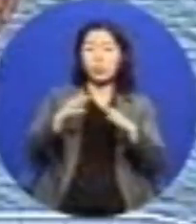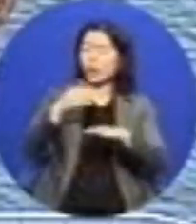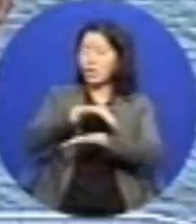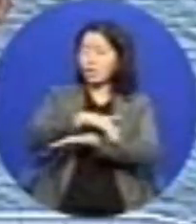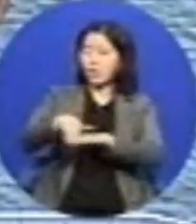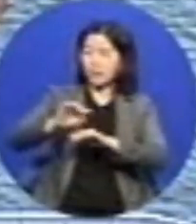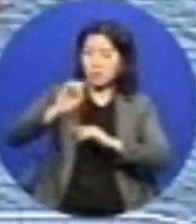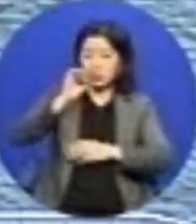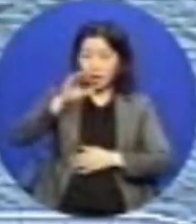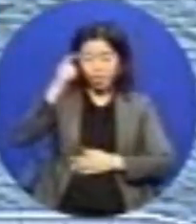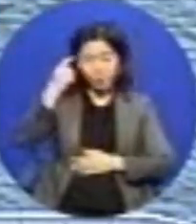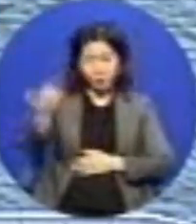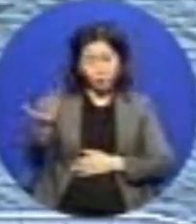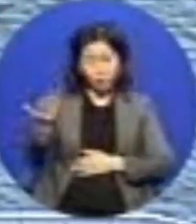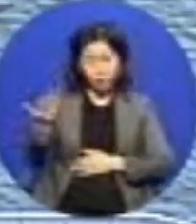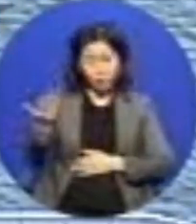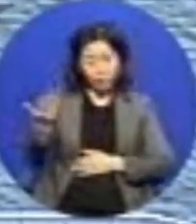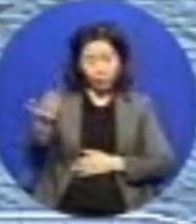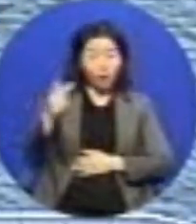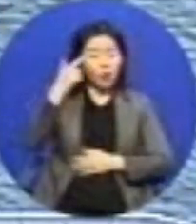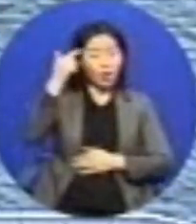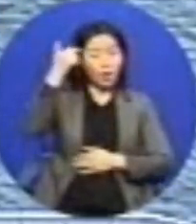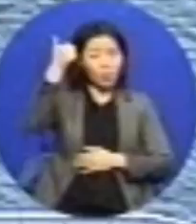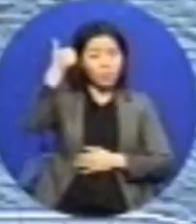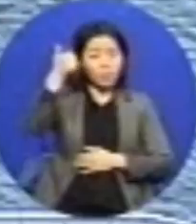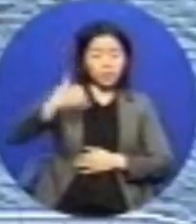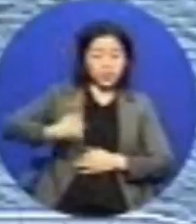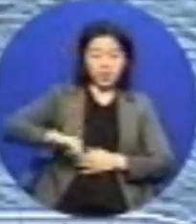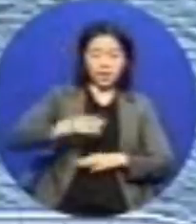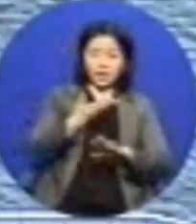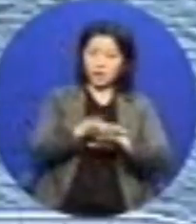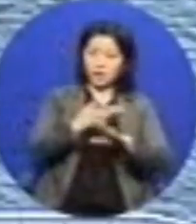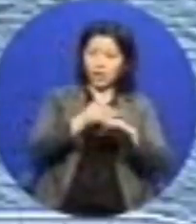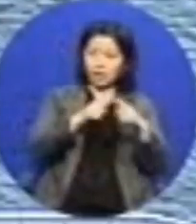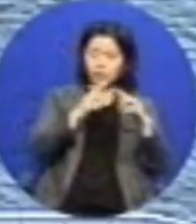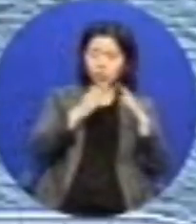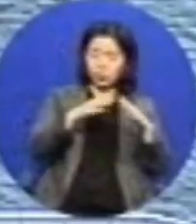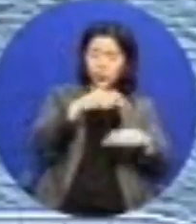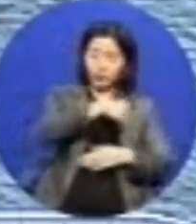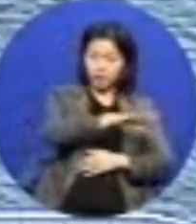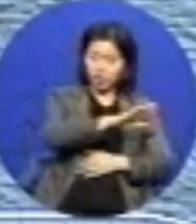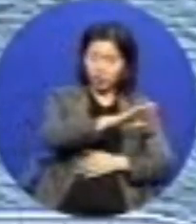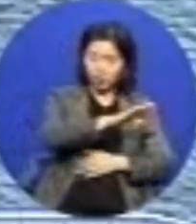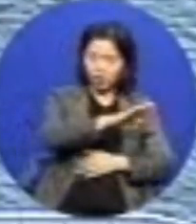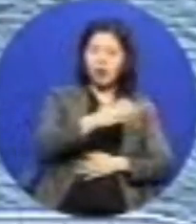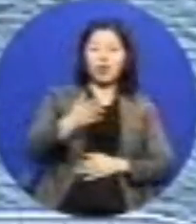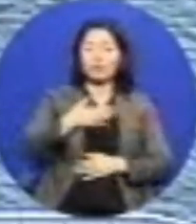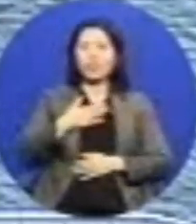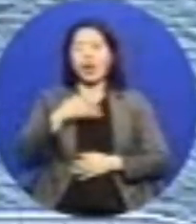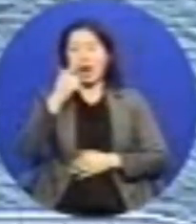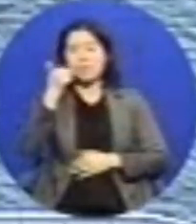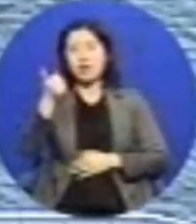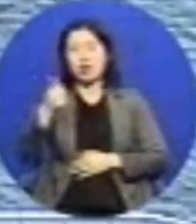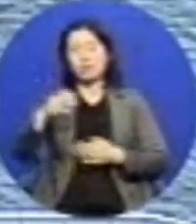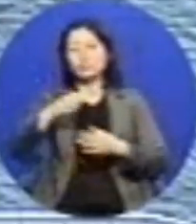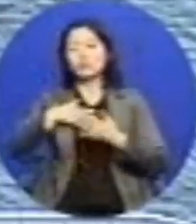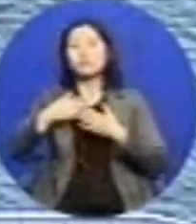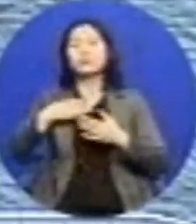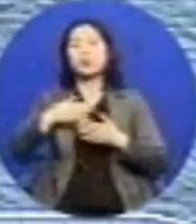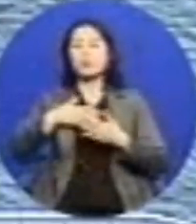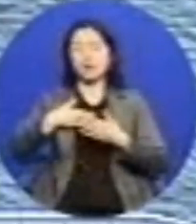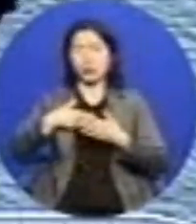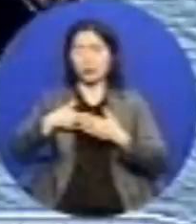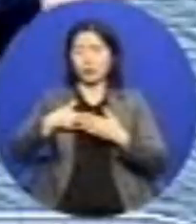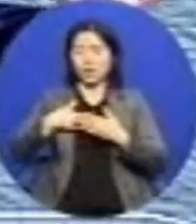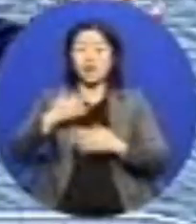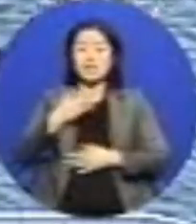겠다 아 아버지가 무섭다는 겁니다 제가 그런 그런 사람이었어요 저희 딸에게 제가 무서워서